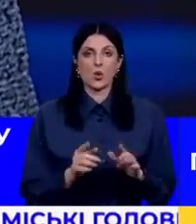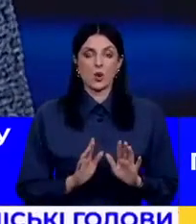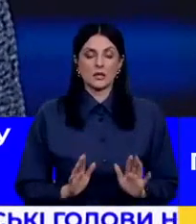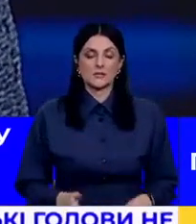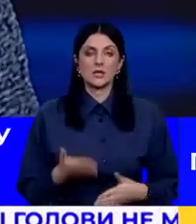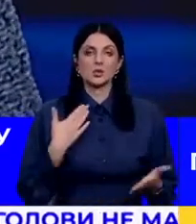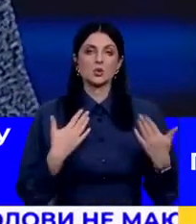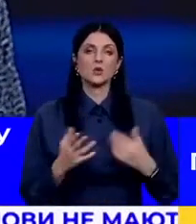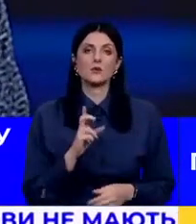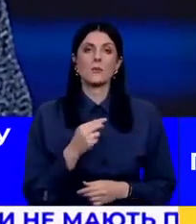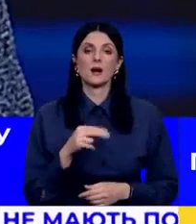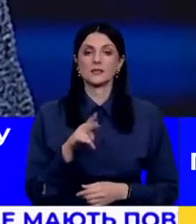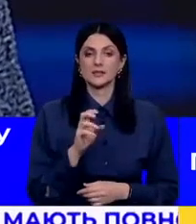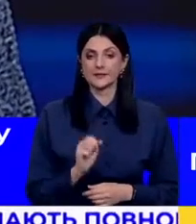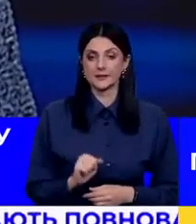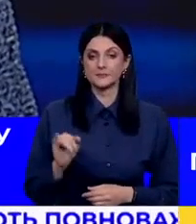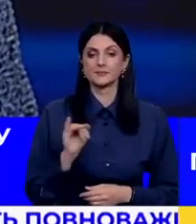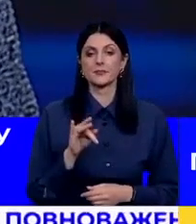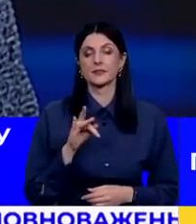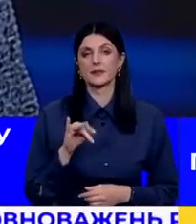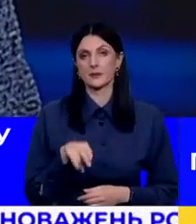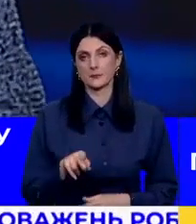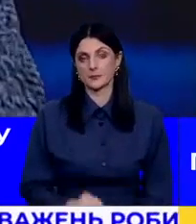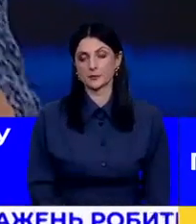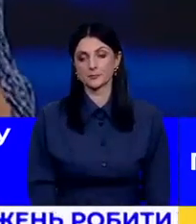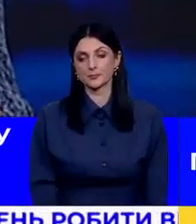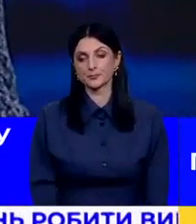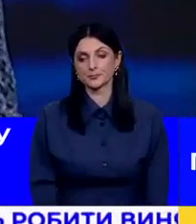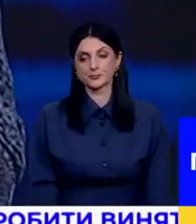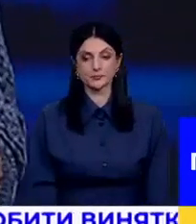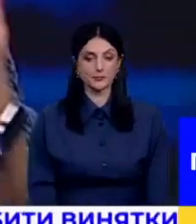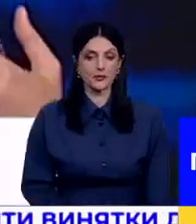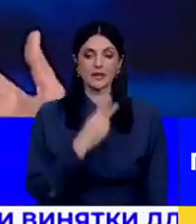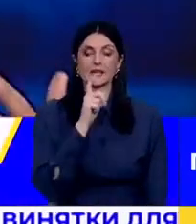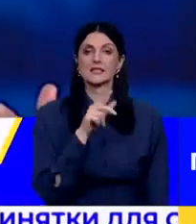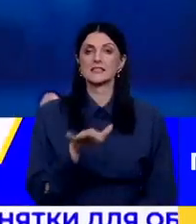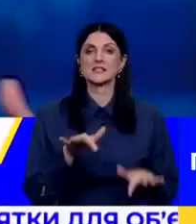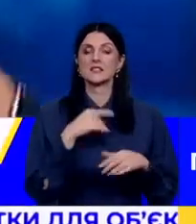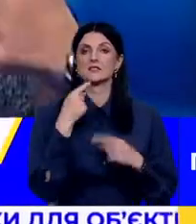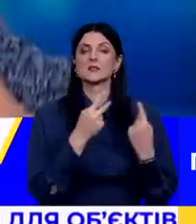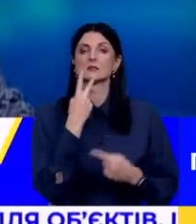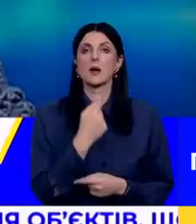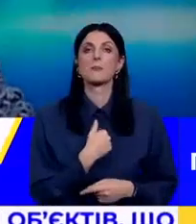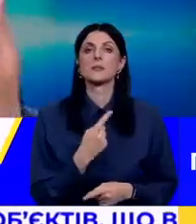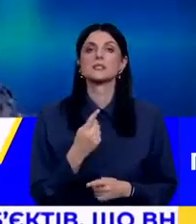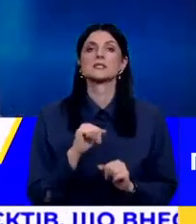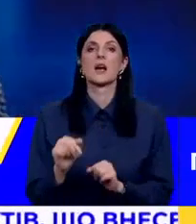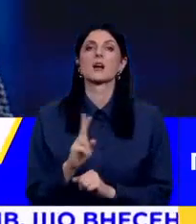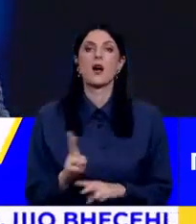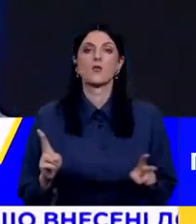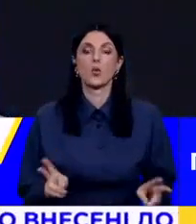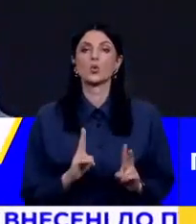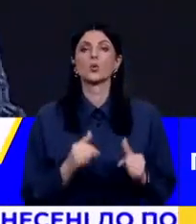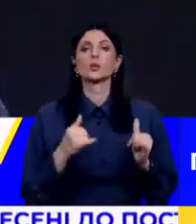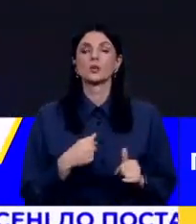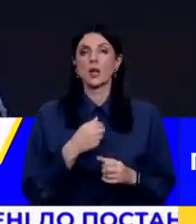Стосовно Байдена і, так, і Трампа. Зрителі завжди спрашують, так ми за кого? Ну, некогда разбираться, кто для нас